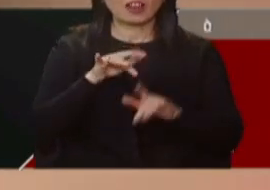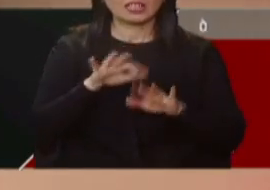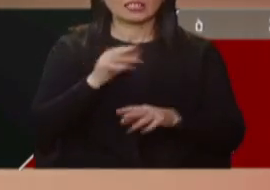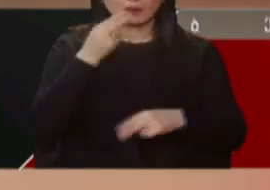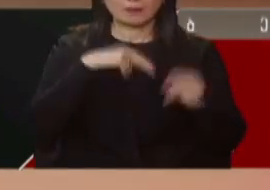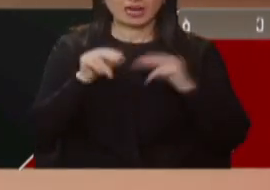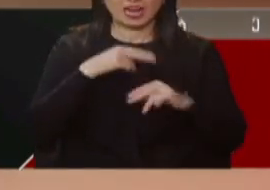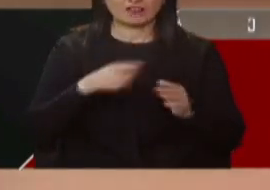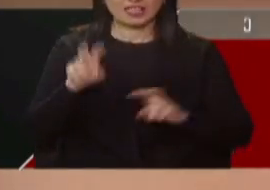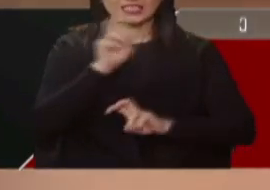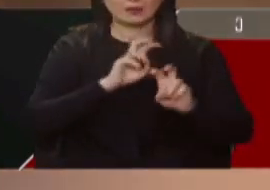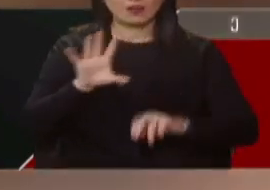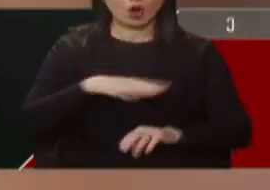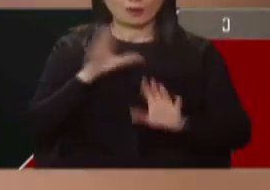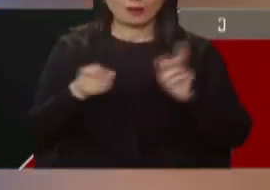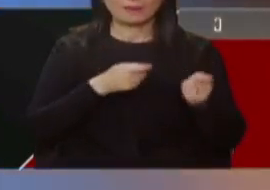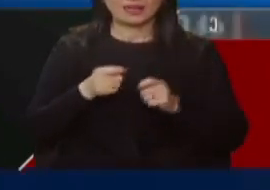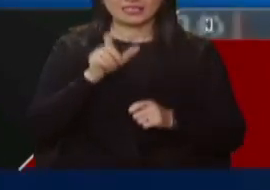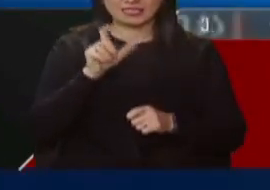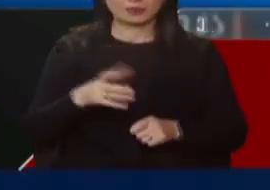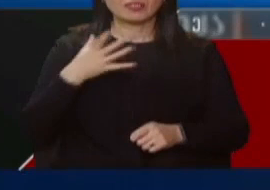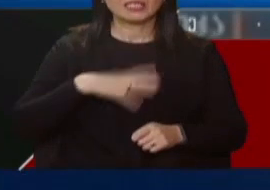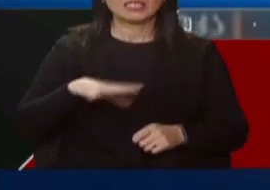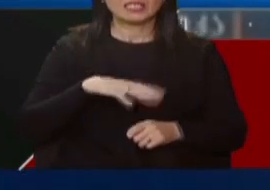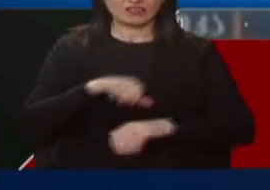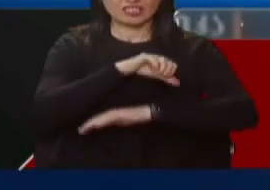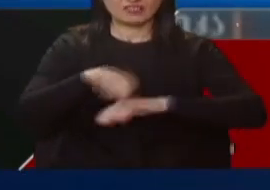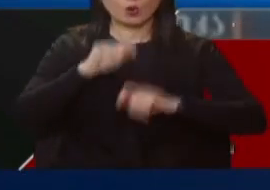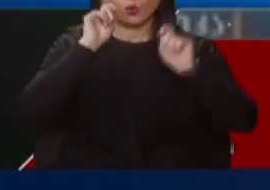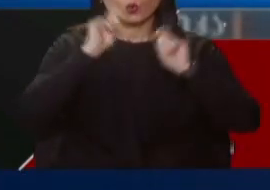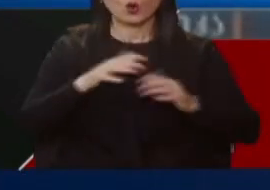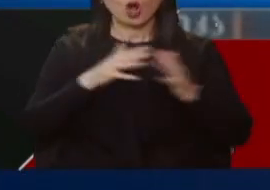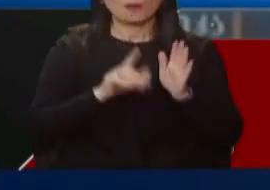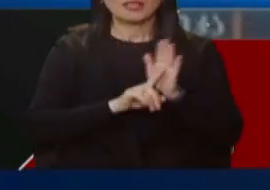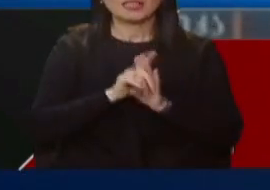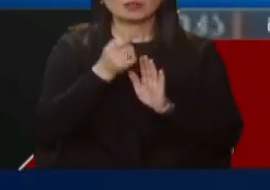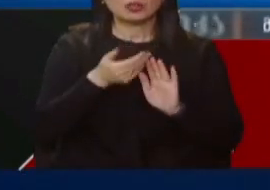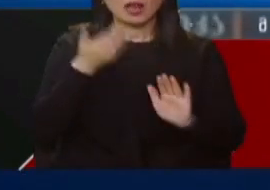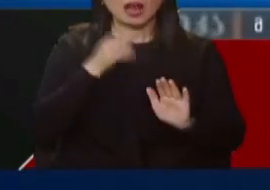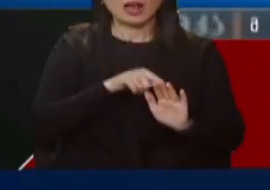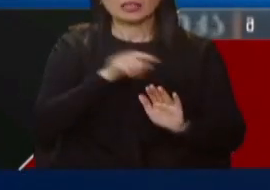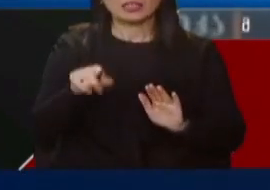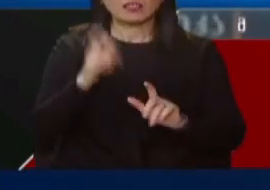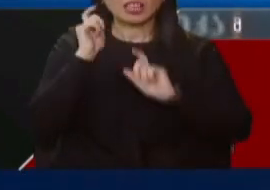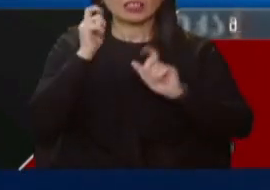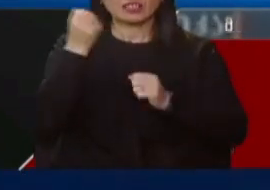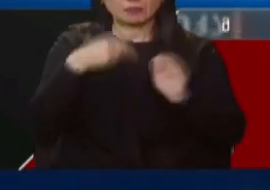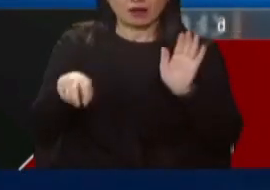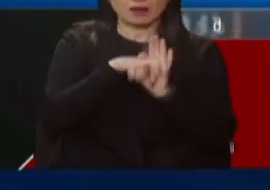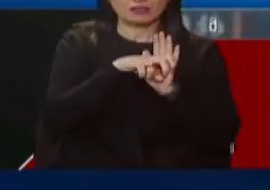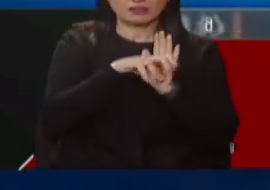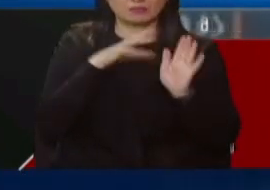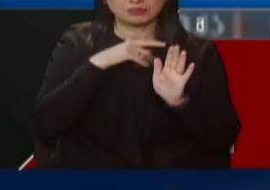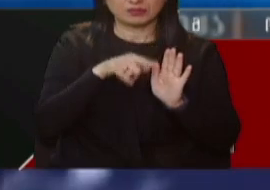sakmistvis braldebulma da dzebnulma qopilma prezidentma sakartvelos sazgvari ukrainashi omis dazqebamde tsotakhnit adre satvirto mankaris